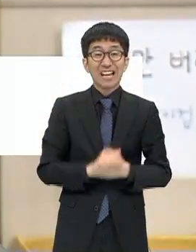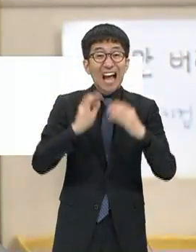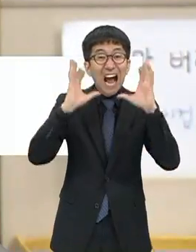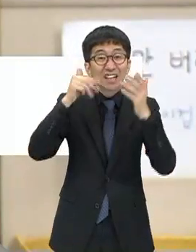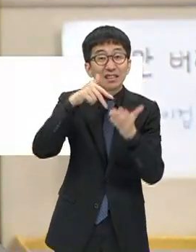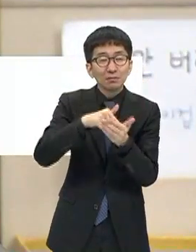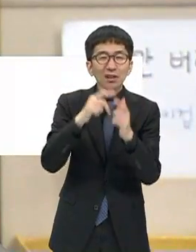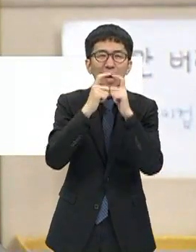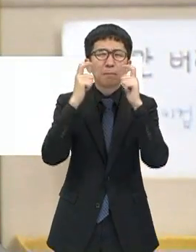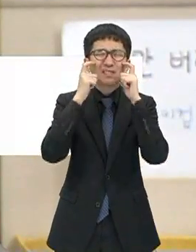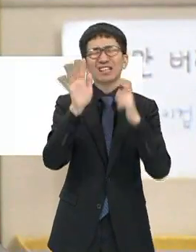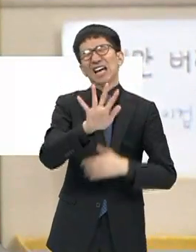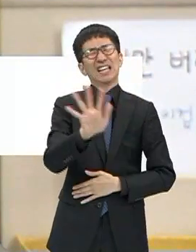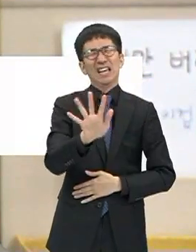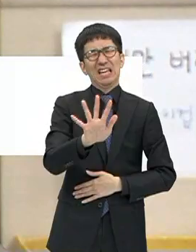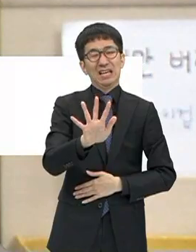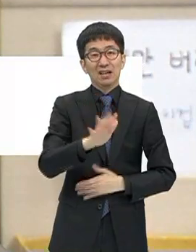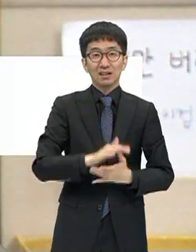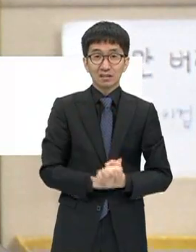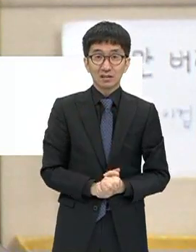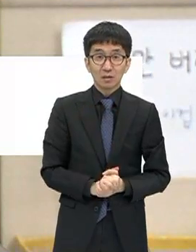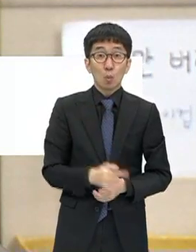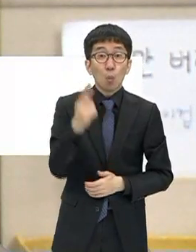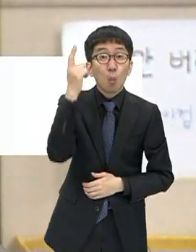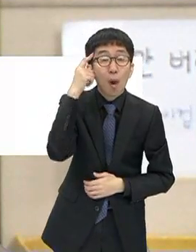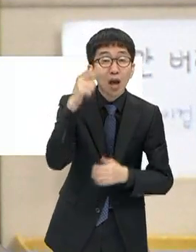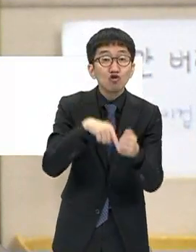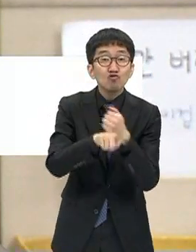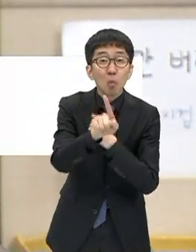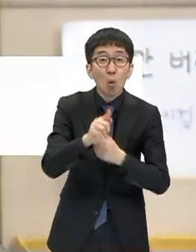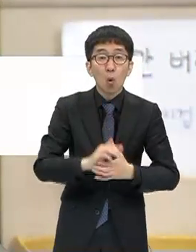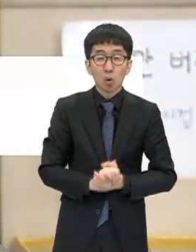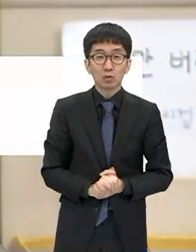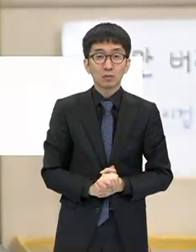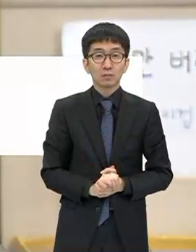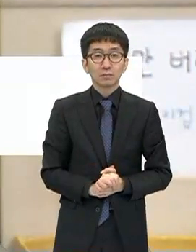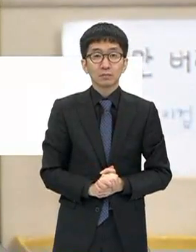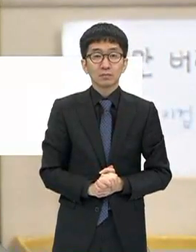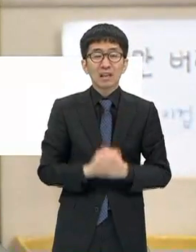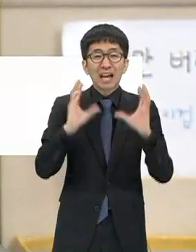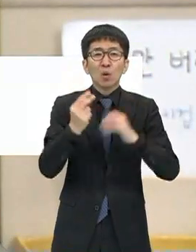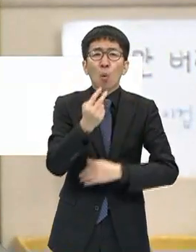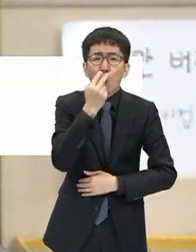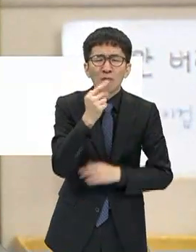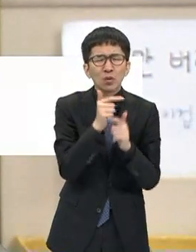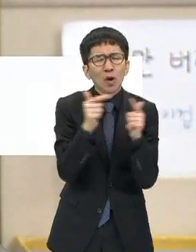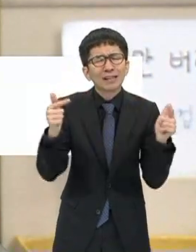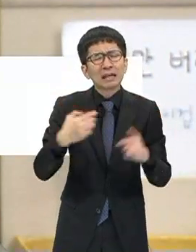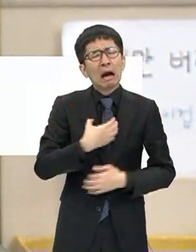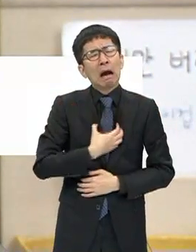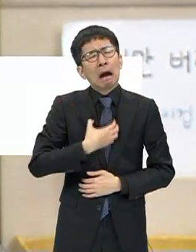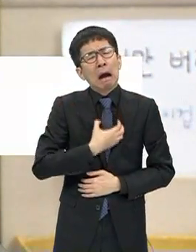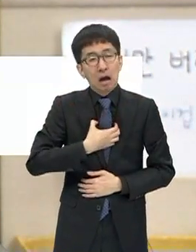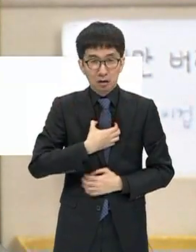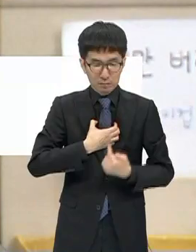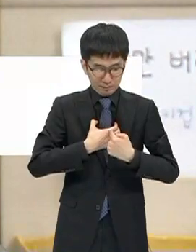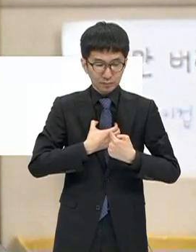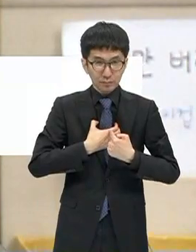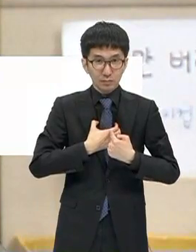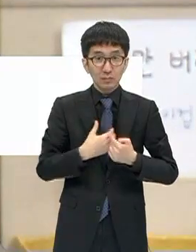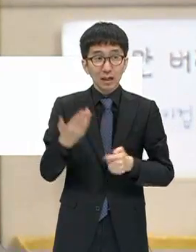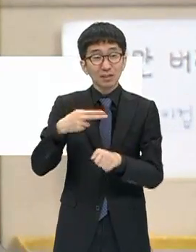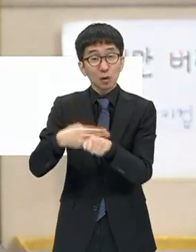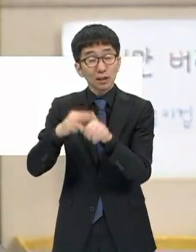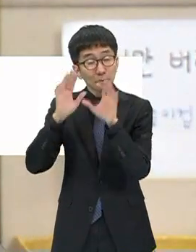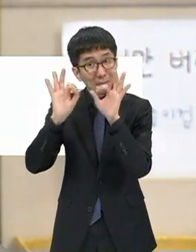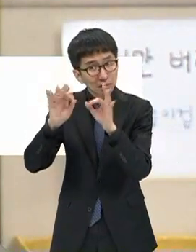영유아들은 마스크를 쓰지 않는 것을 권장을 하거든요. 그 애들이 이제 그 호흡이나 이쪽에 지장이 있기 때문에 그 선생님들은 저희가 봐서